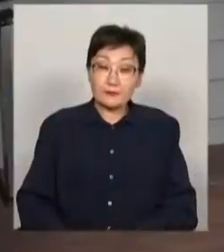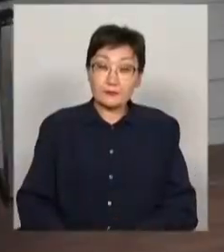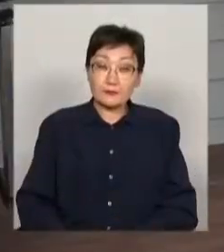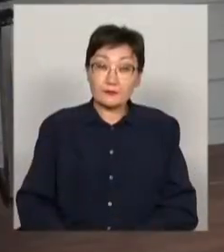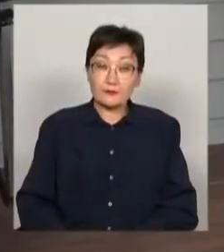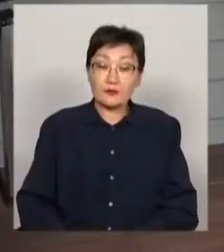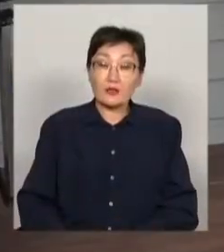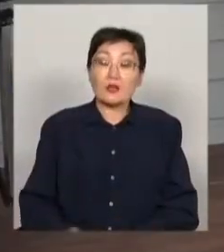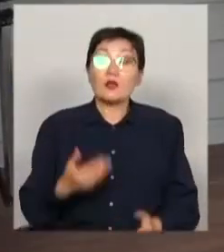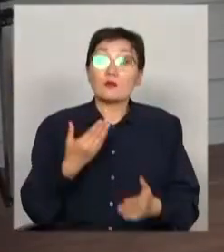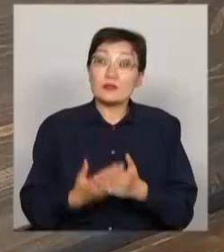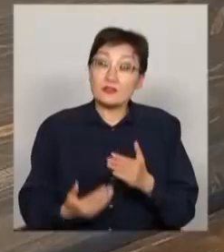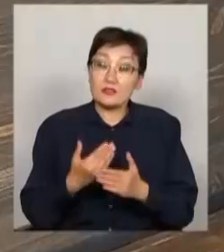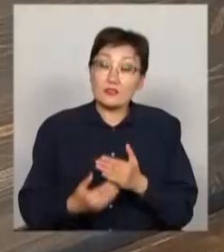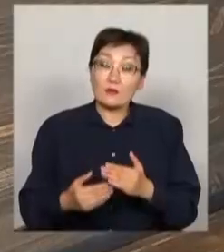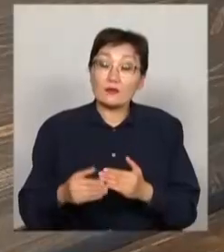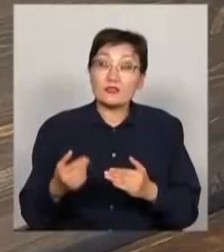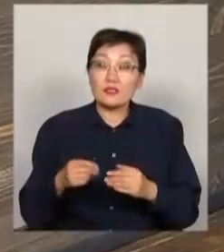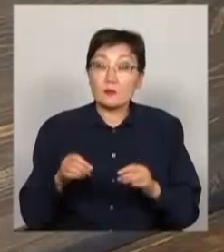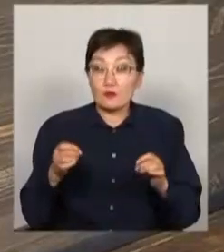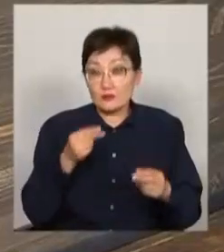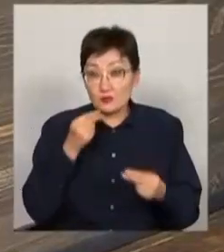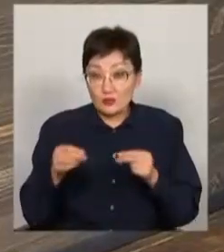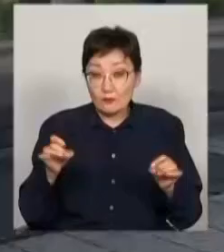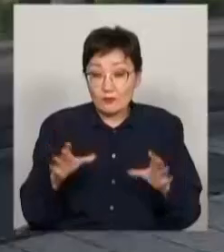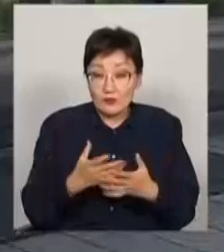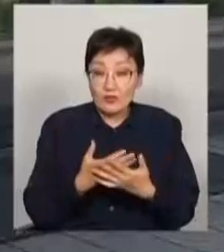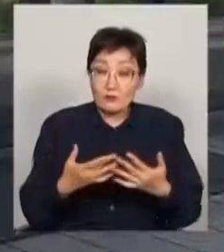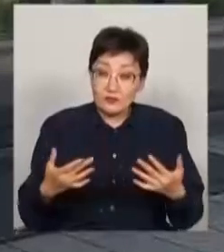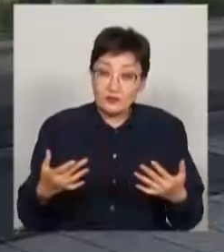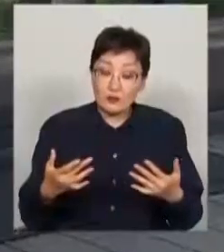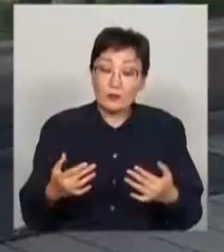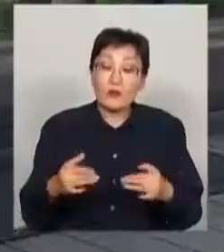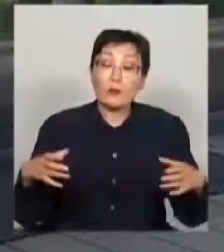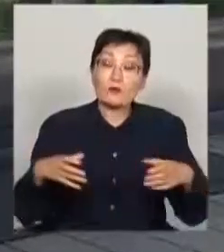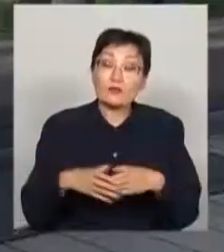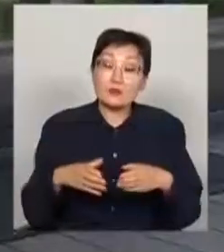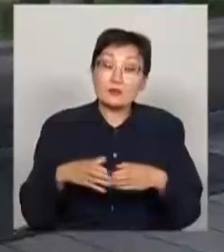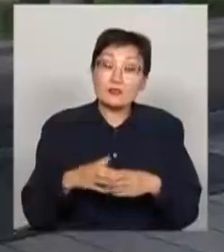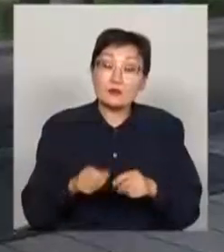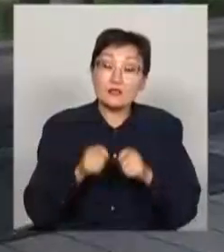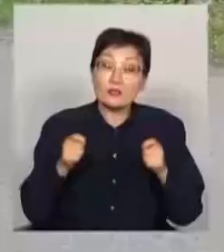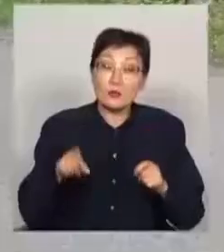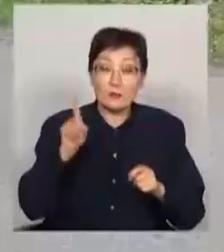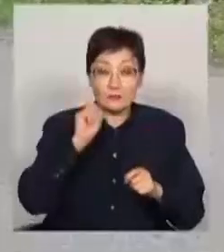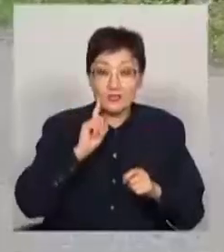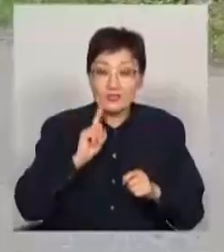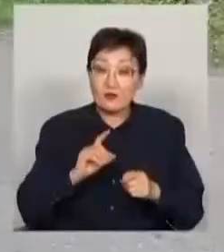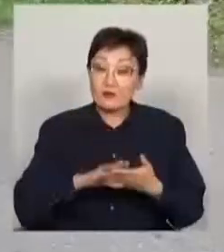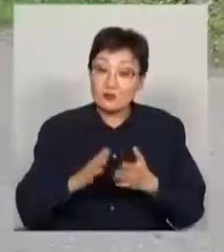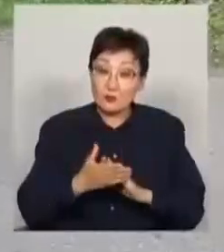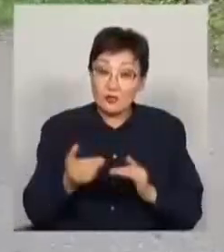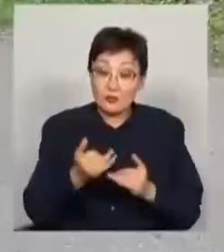лекционный зал сувенирная лавка кафетерии теневые навесы и не только в комплексе тур ginza и созданы максимально комфортные условия